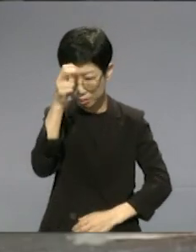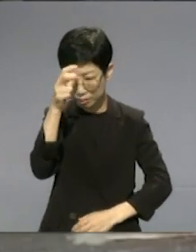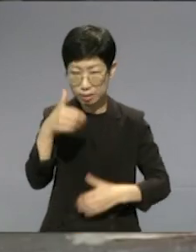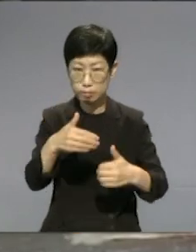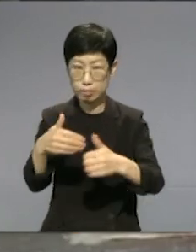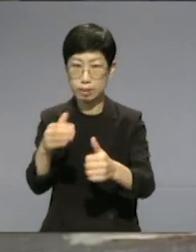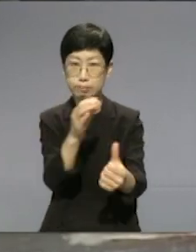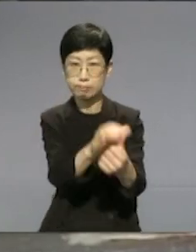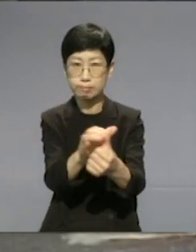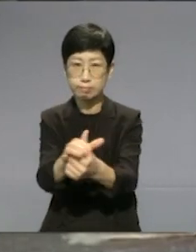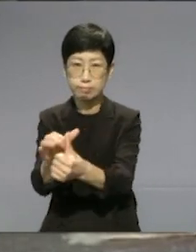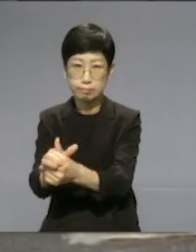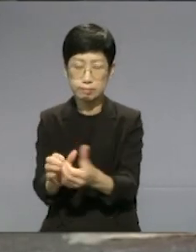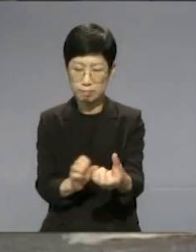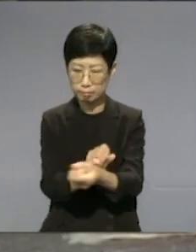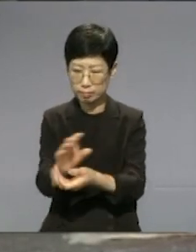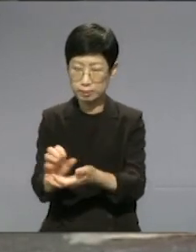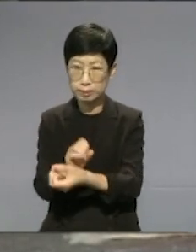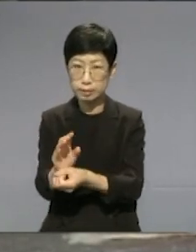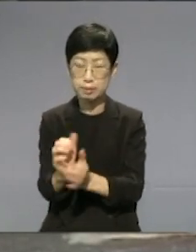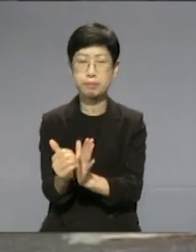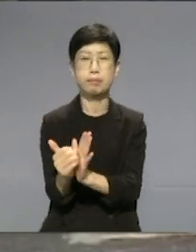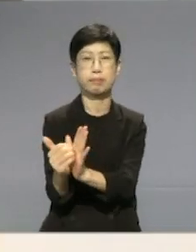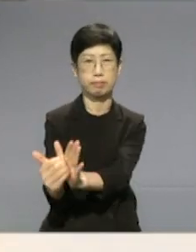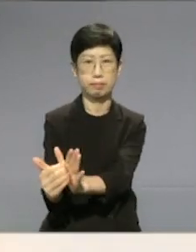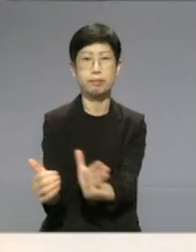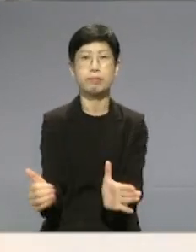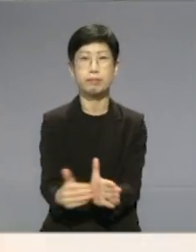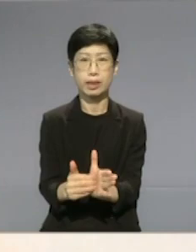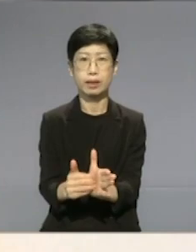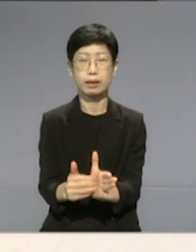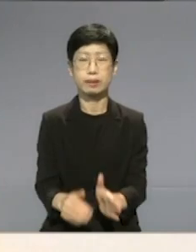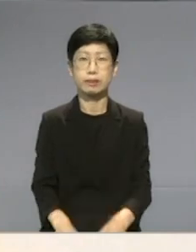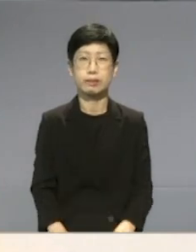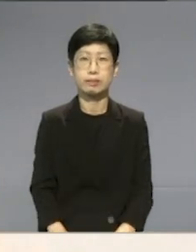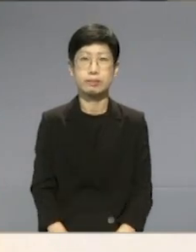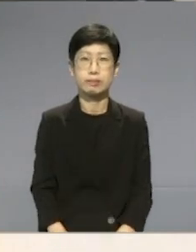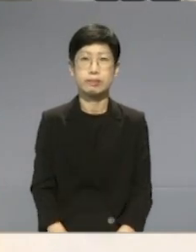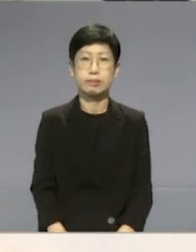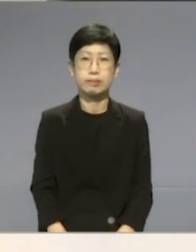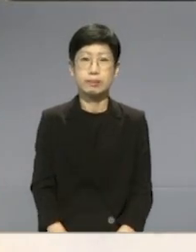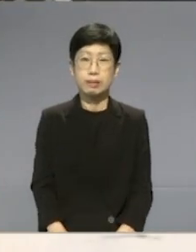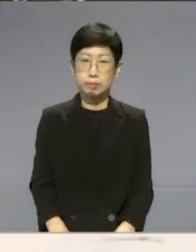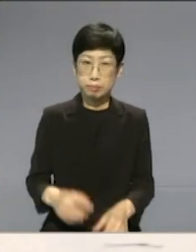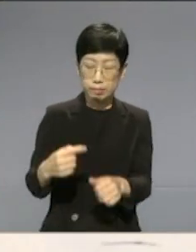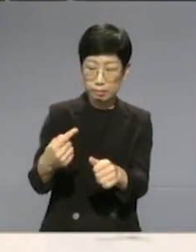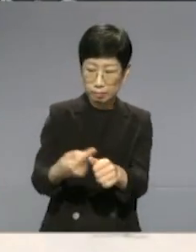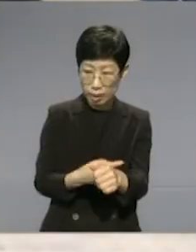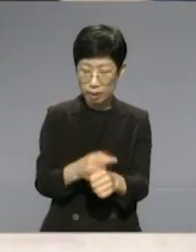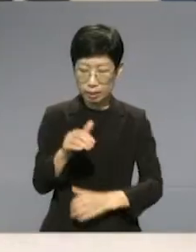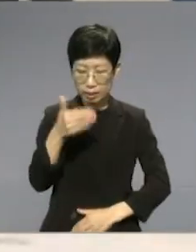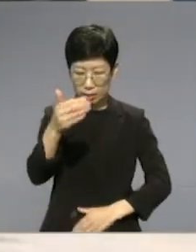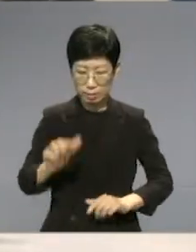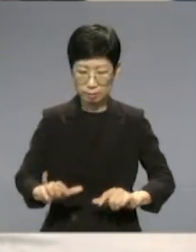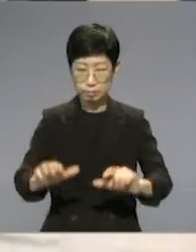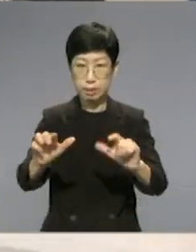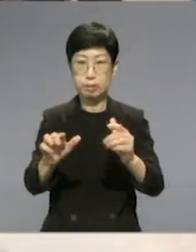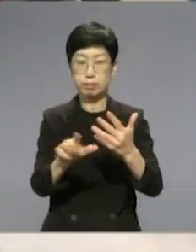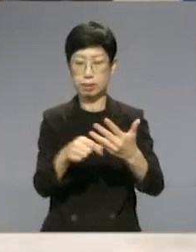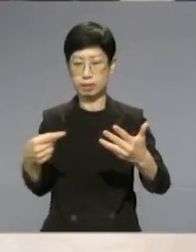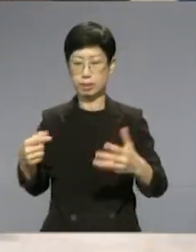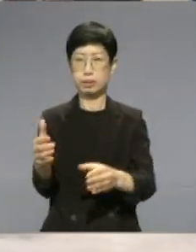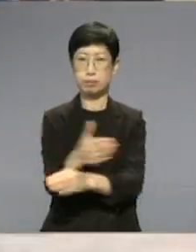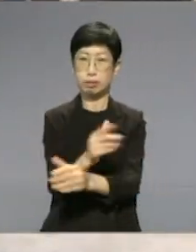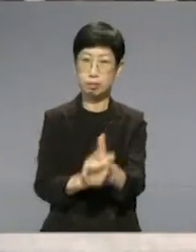경찰력을 배치해 폭력 사태가 더 이상 번지지 않도록 조치했습니다. 그 덕분인지 다음 날인 이달